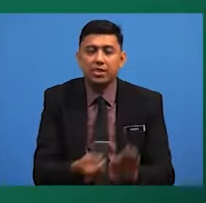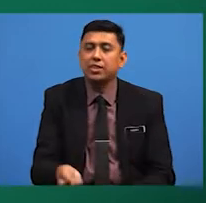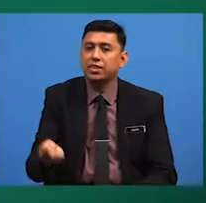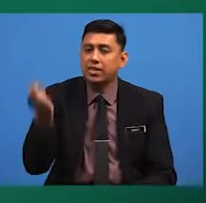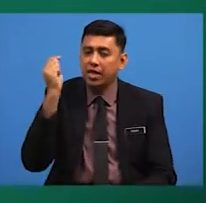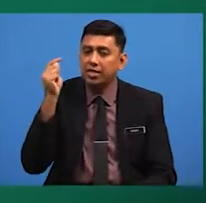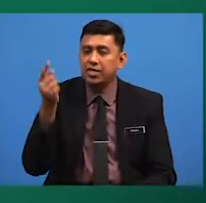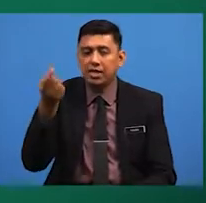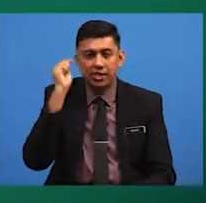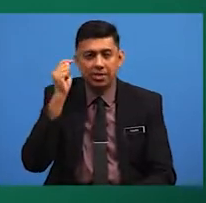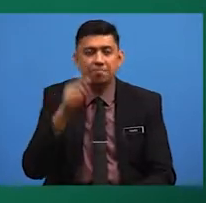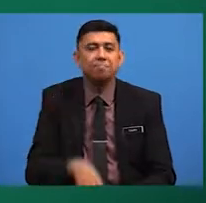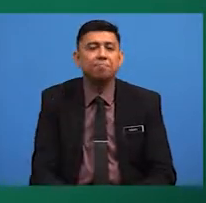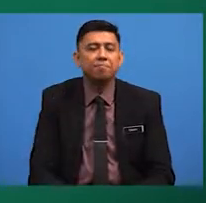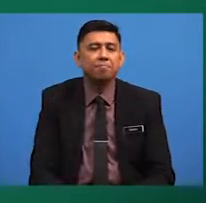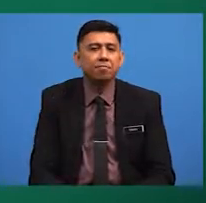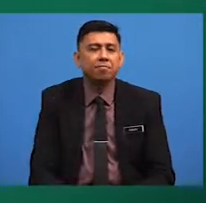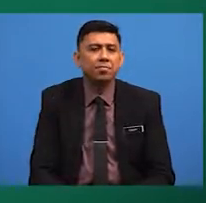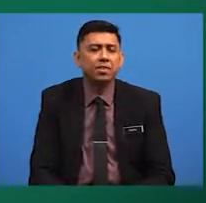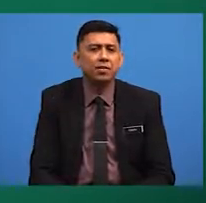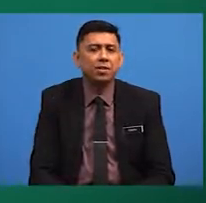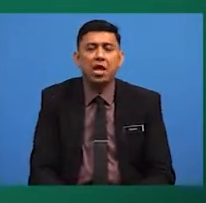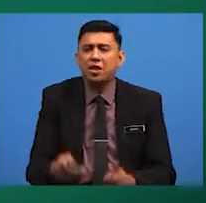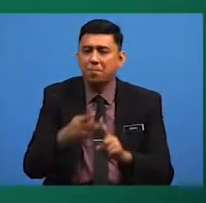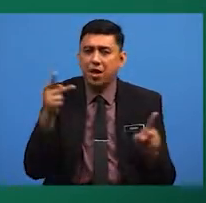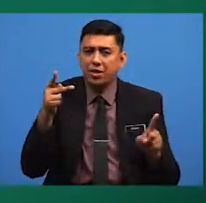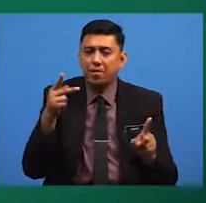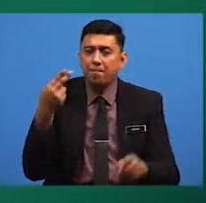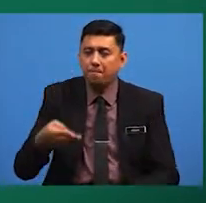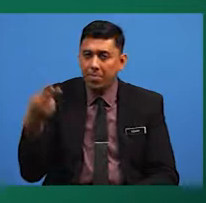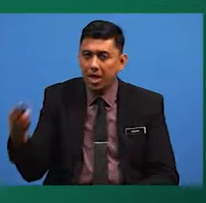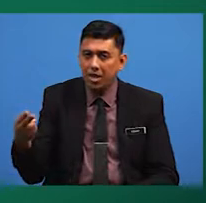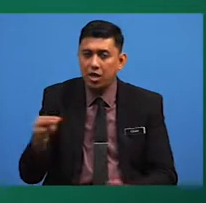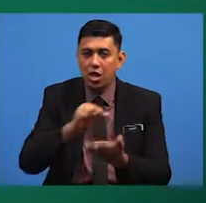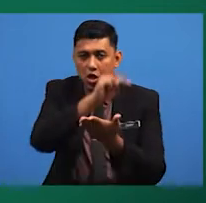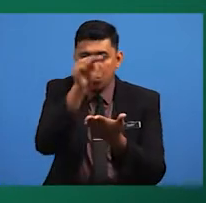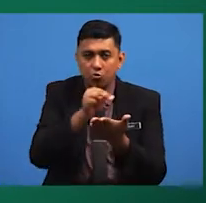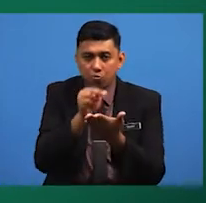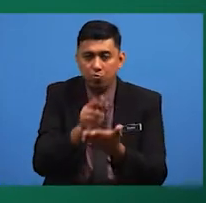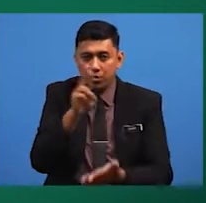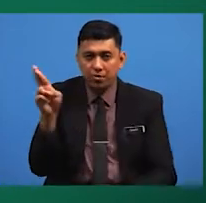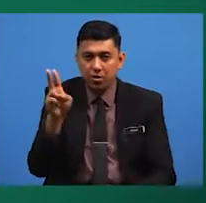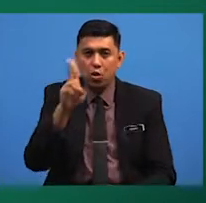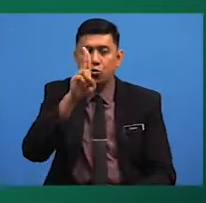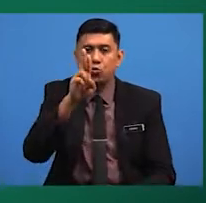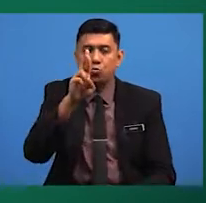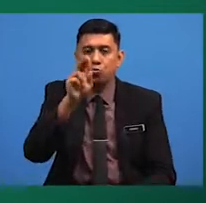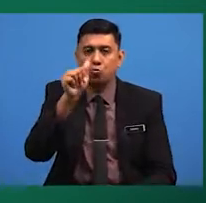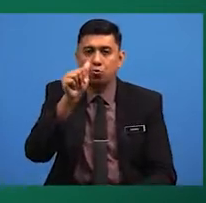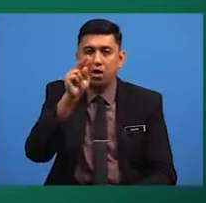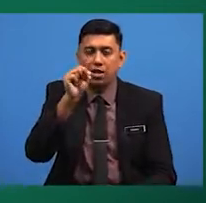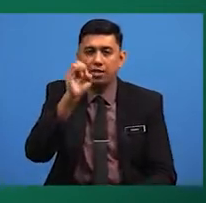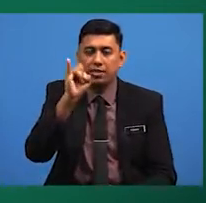hyukkie sebelum tadi cuma Cendekia terhasil daripada bahan nuklir seperti uranium